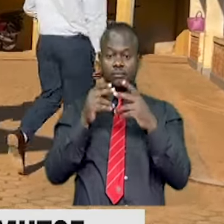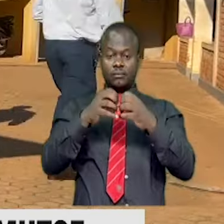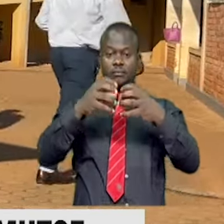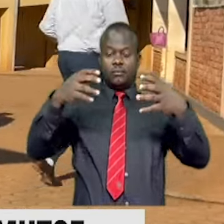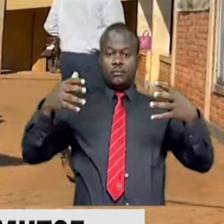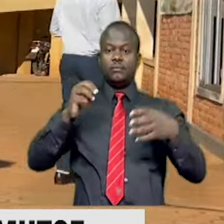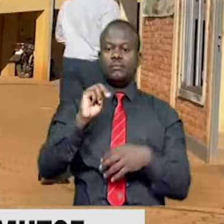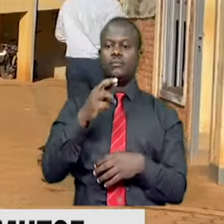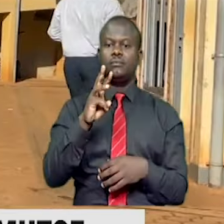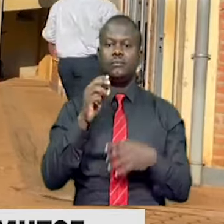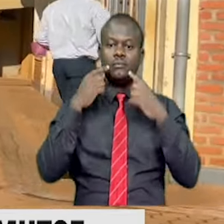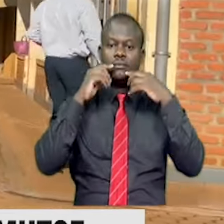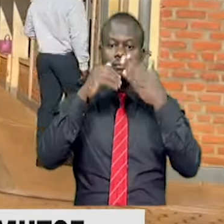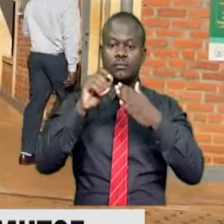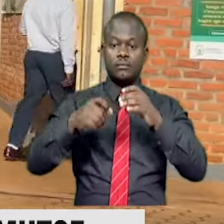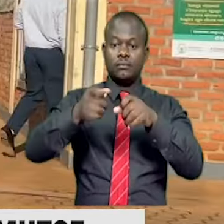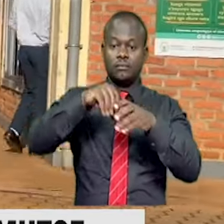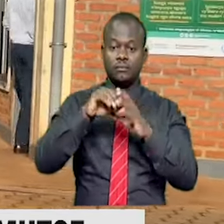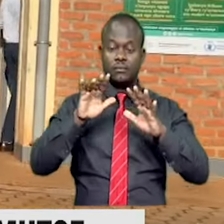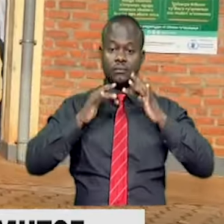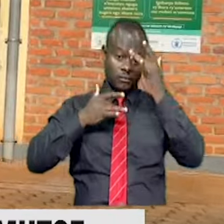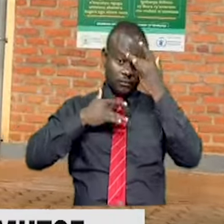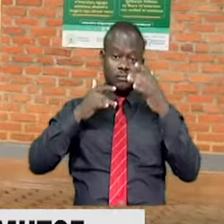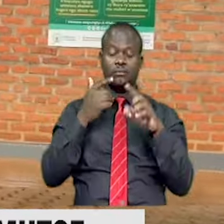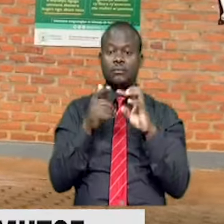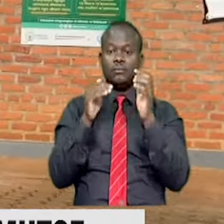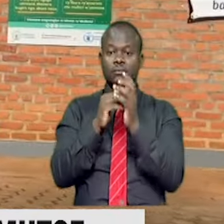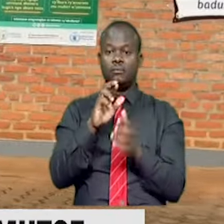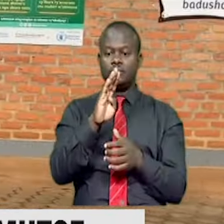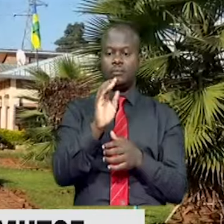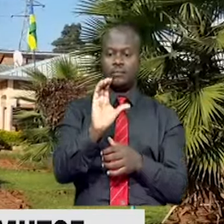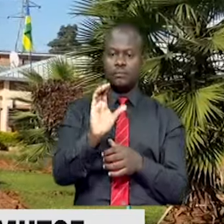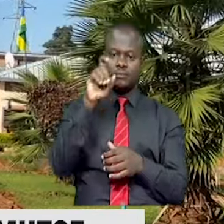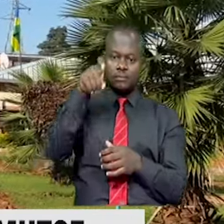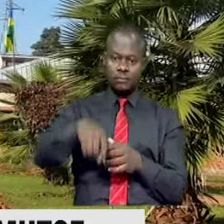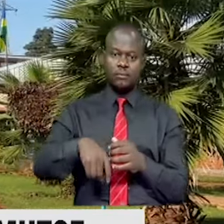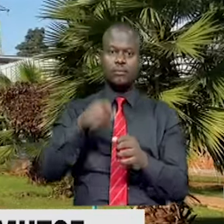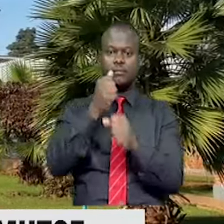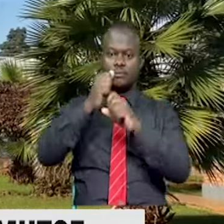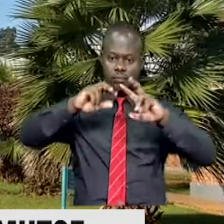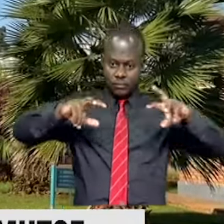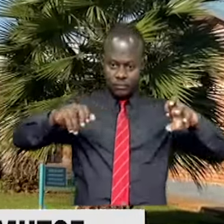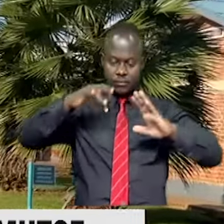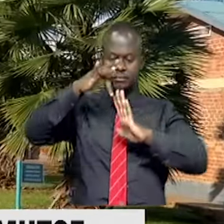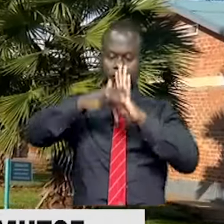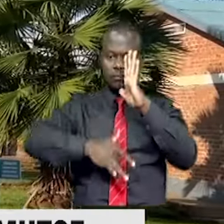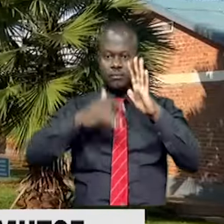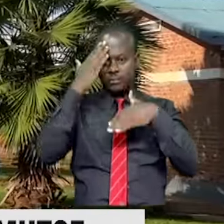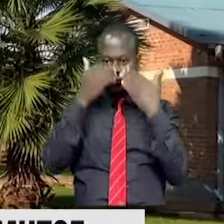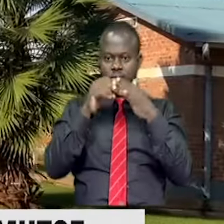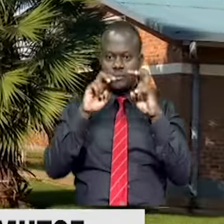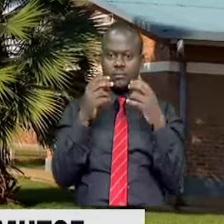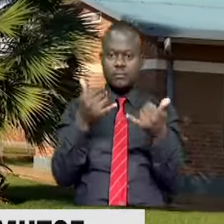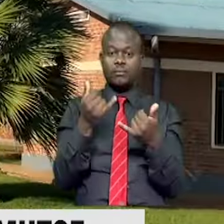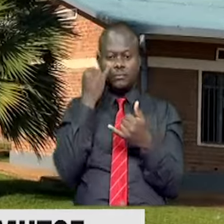Vensa avuga ko abaturage bakwiye gukaza ingamba zo kwirinda malaria, ndetse ngo na RBC ikwiye kuyikora ubushakashatsi bwimbitse kuko ngo